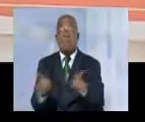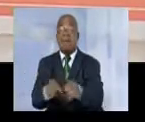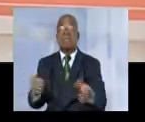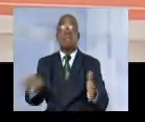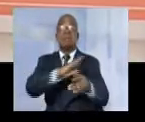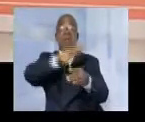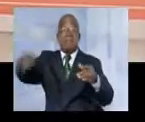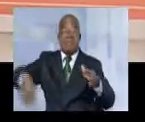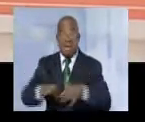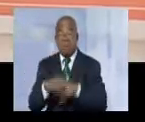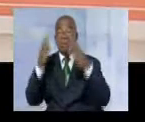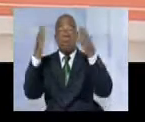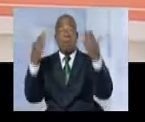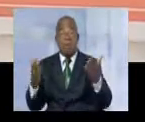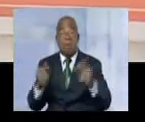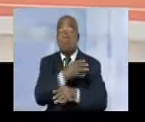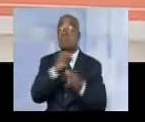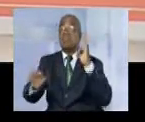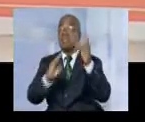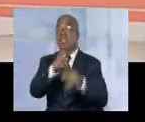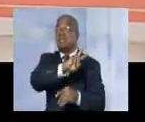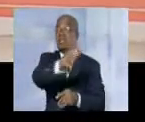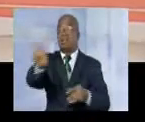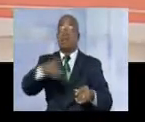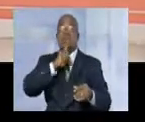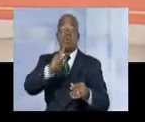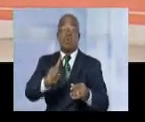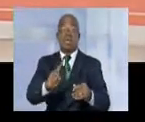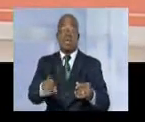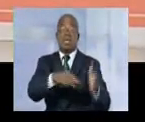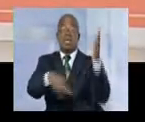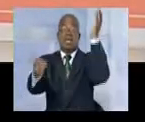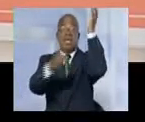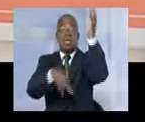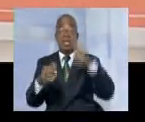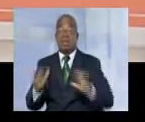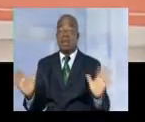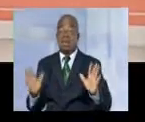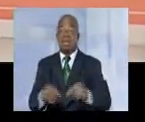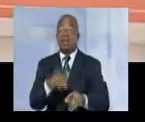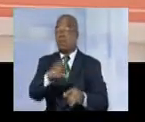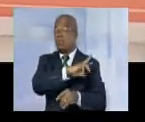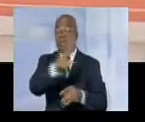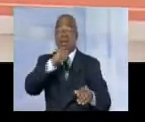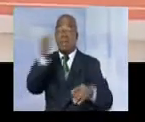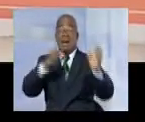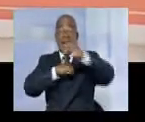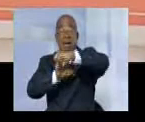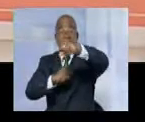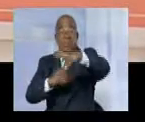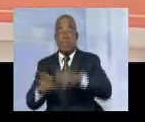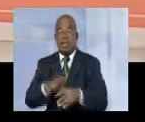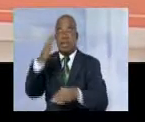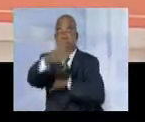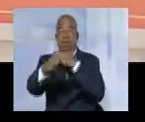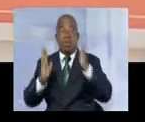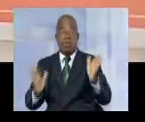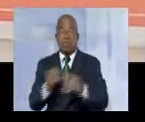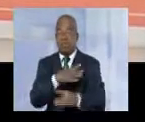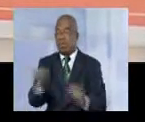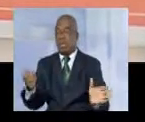conseil régional, vous n'êtes pas couvert par une quelconque immunité. Le Burida se réserve le